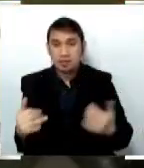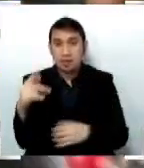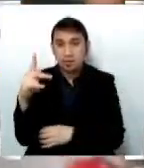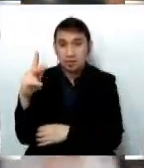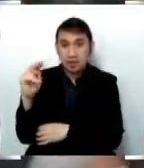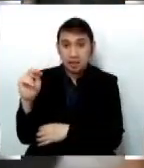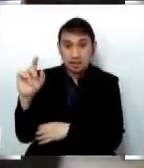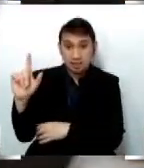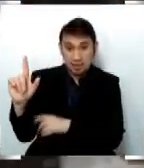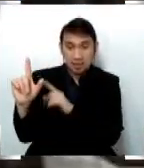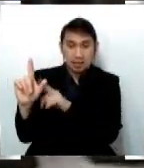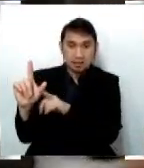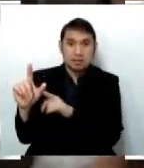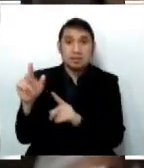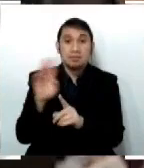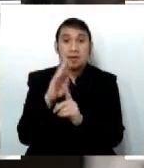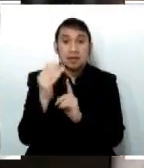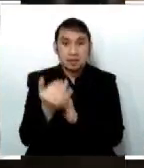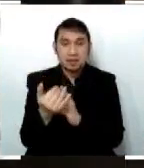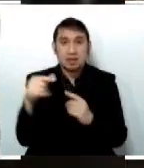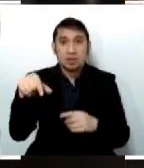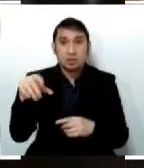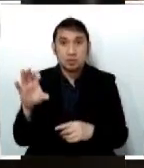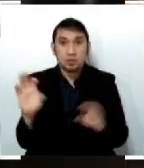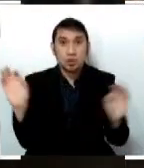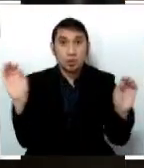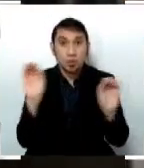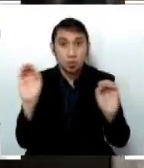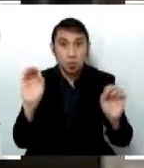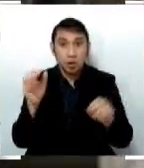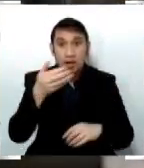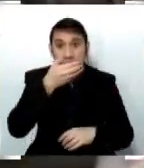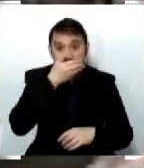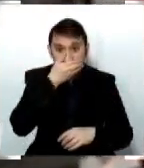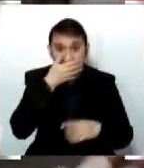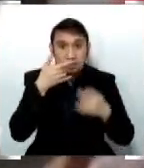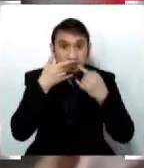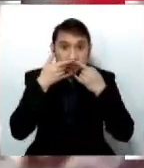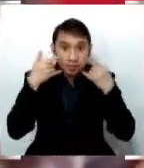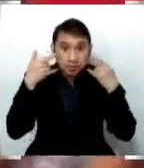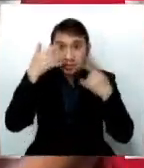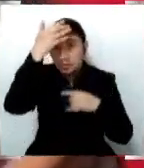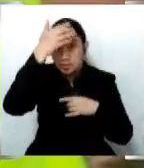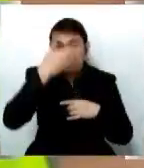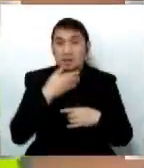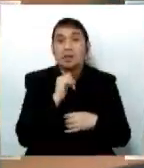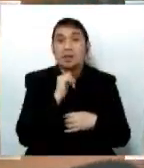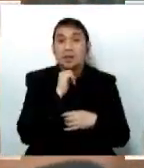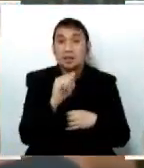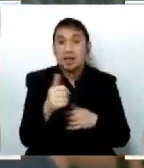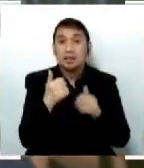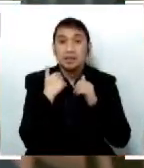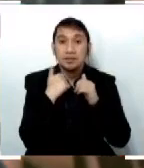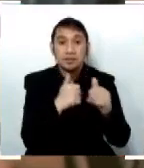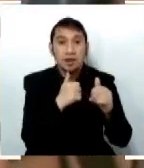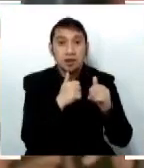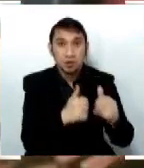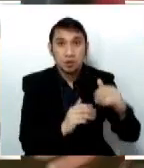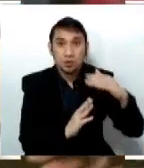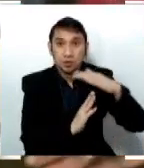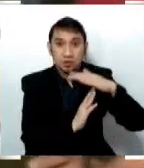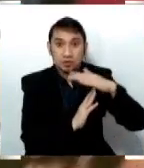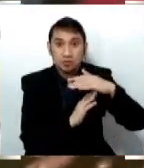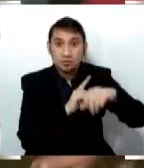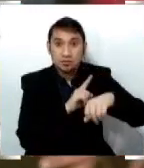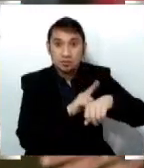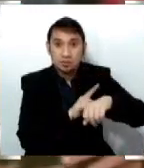ang nahuli dahil walang face mask at hindi sumusunod sa public safety hours. May nahuling menor de